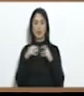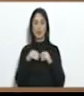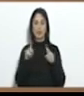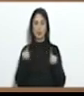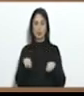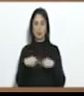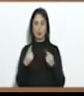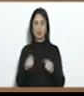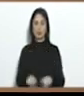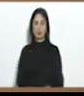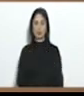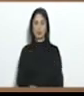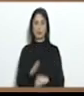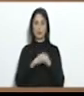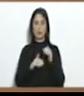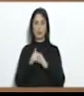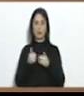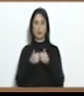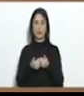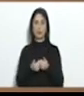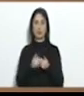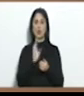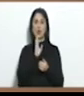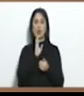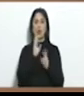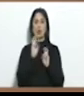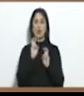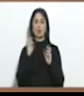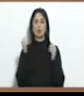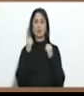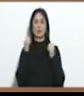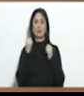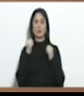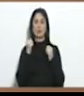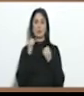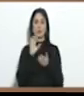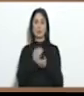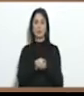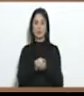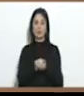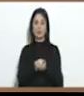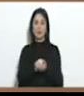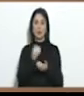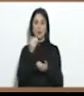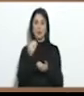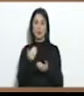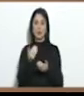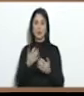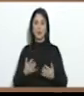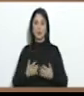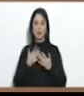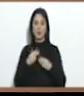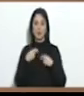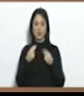განვახორციელოთ ხელშეწყობას გოგონების სპორტით დაკავების, ანუ მათ მოტივაციის